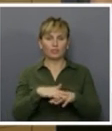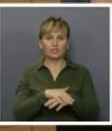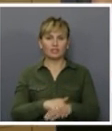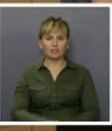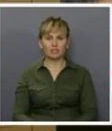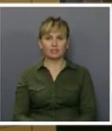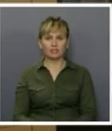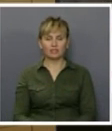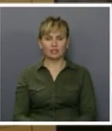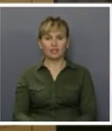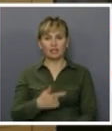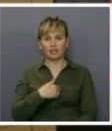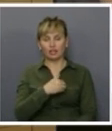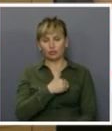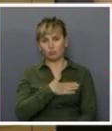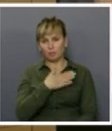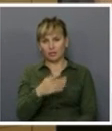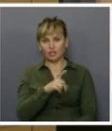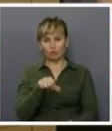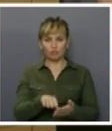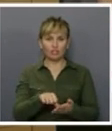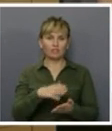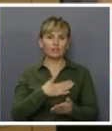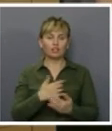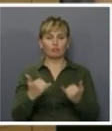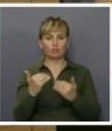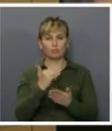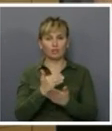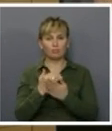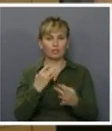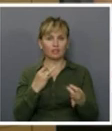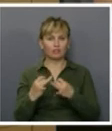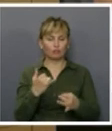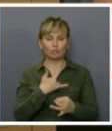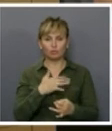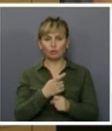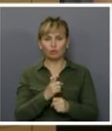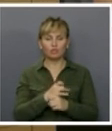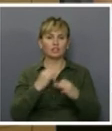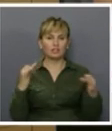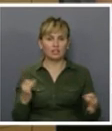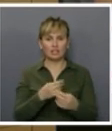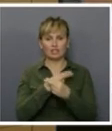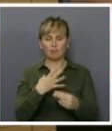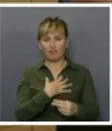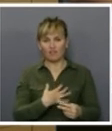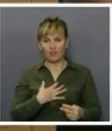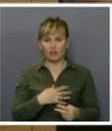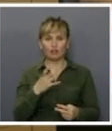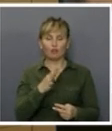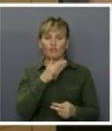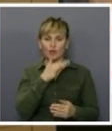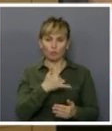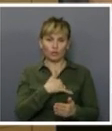верно. Ермек Мурджанович, я хочу поблагодарить вас за участие в нашей сегодняшней программе. Разговор у нас с вами очень интересный, тема глобальная. К сожалению, эфирное время у